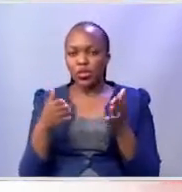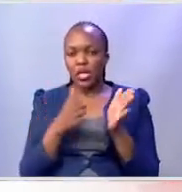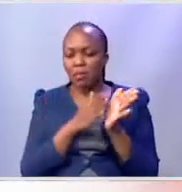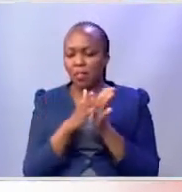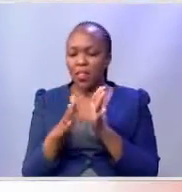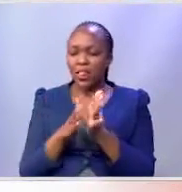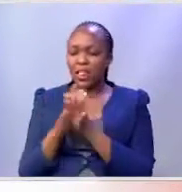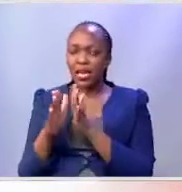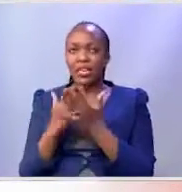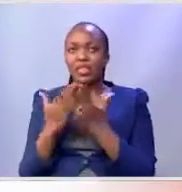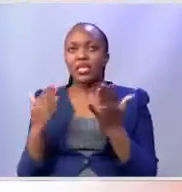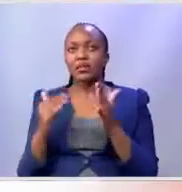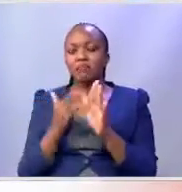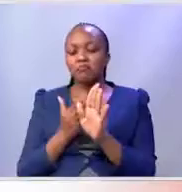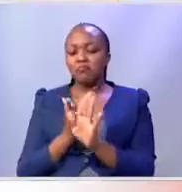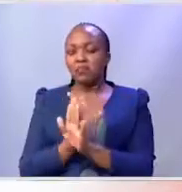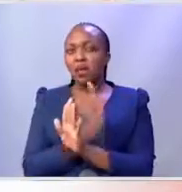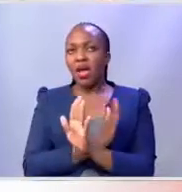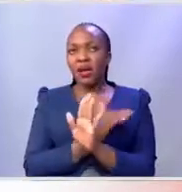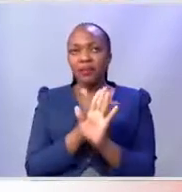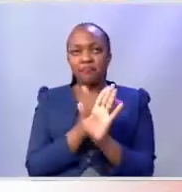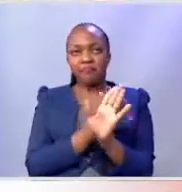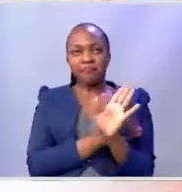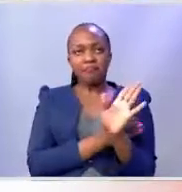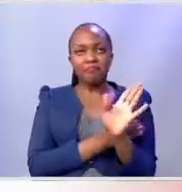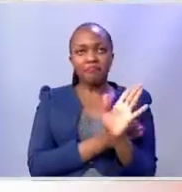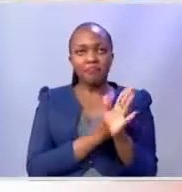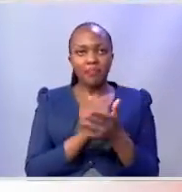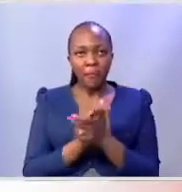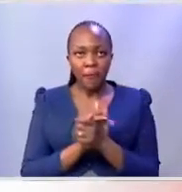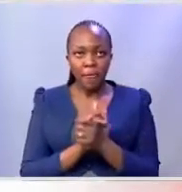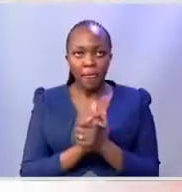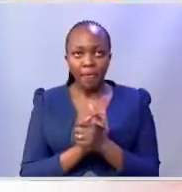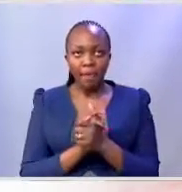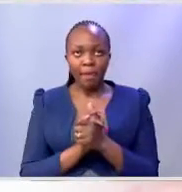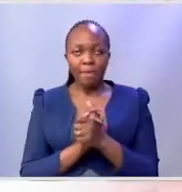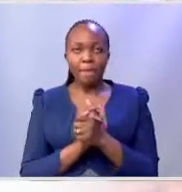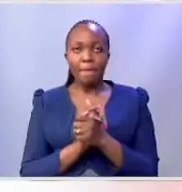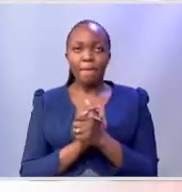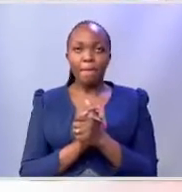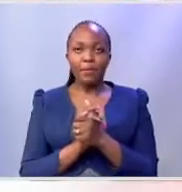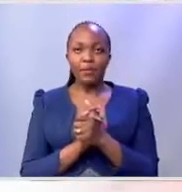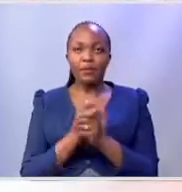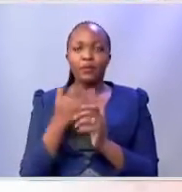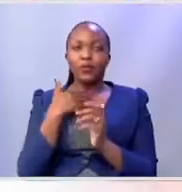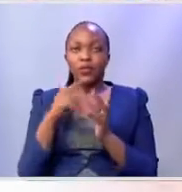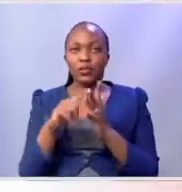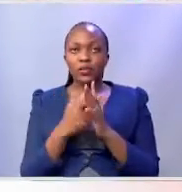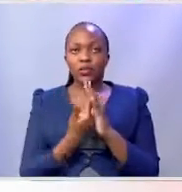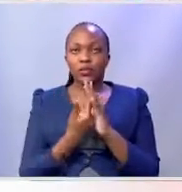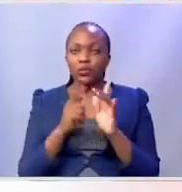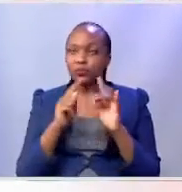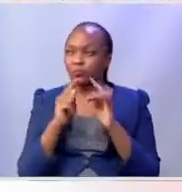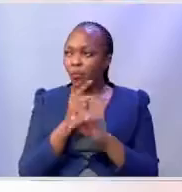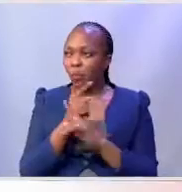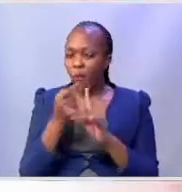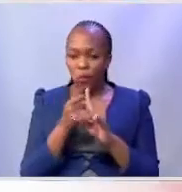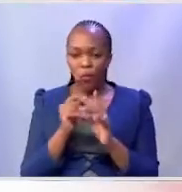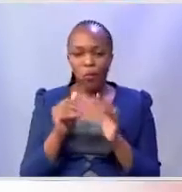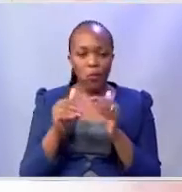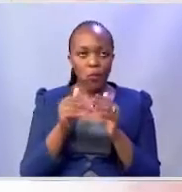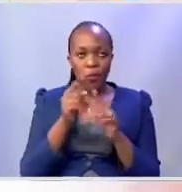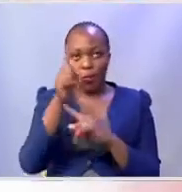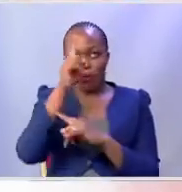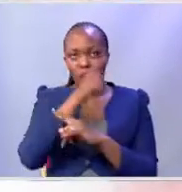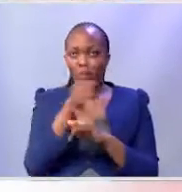wanapanga wewe enda anzisha chama ya kabila hiyo na kona ile na kijiji ile,